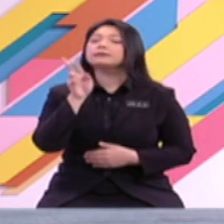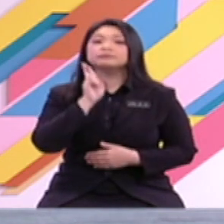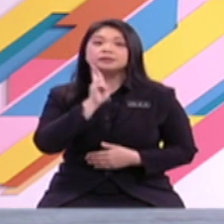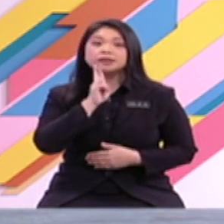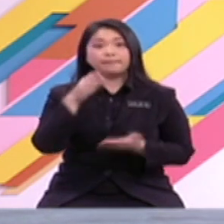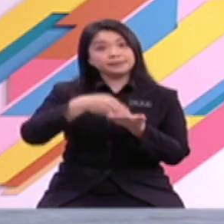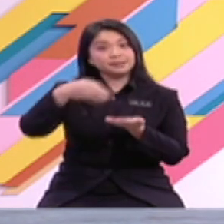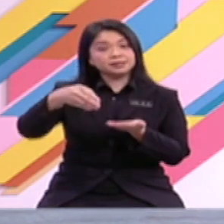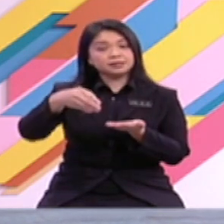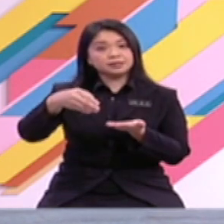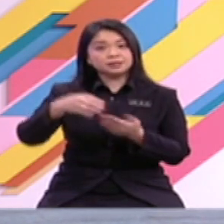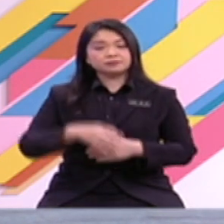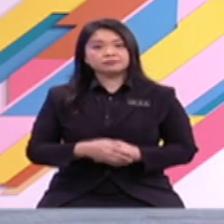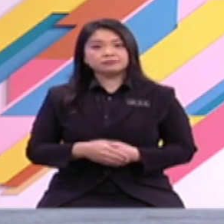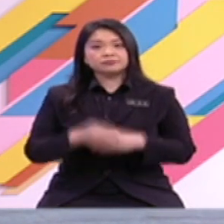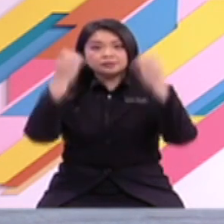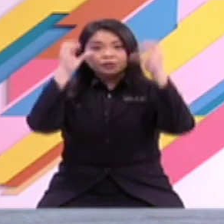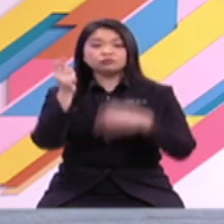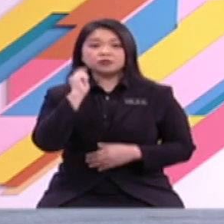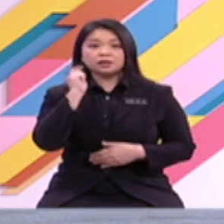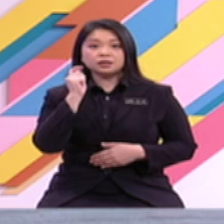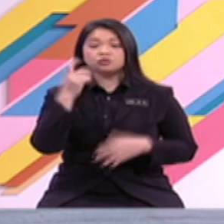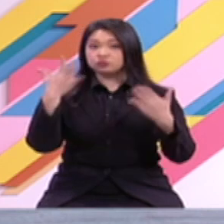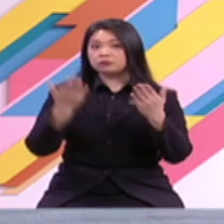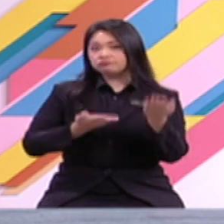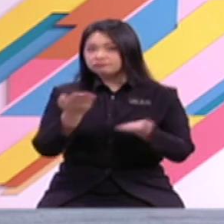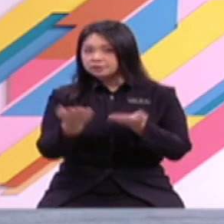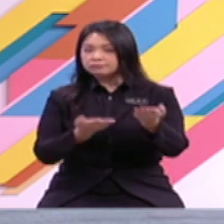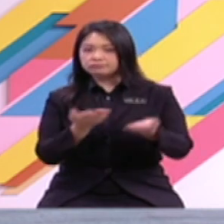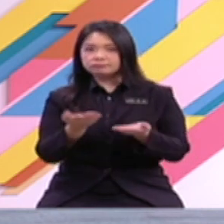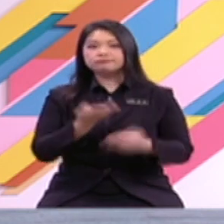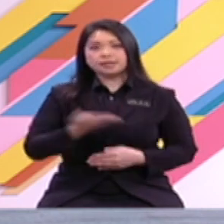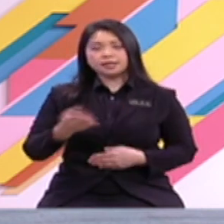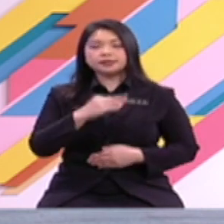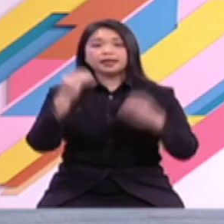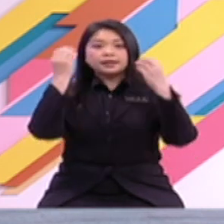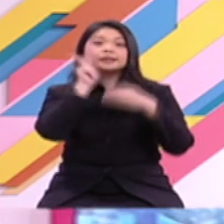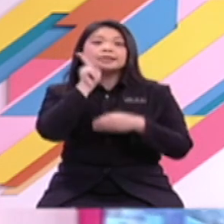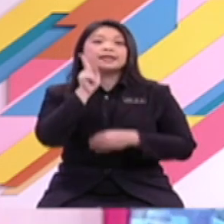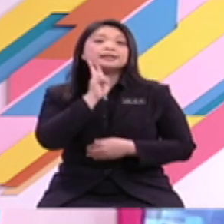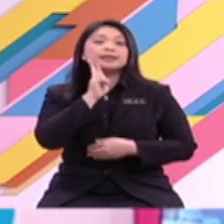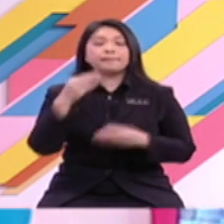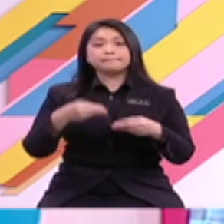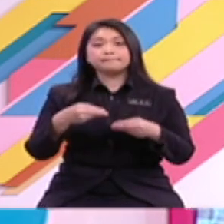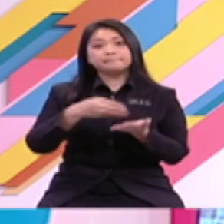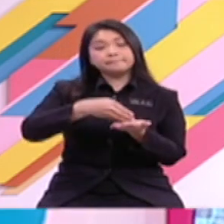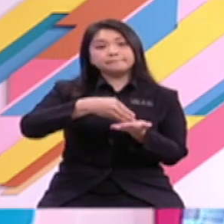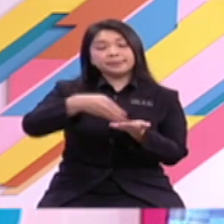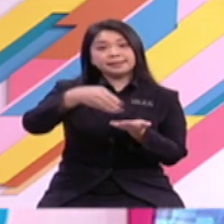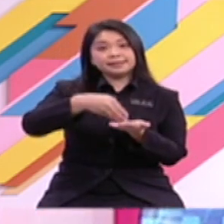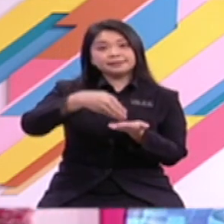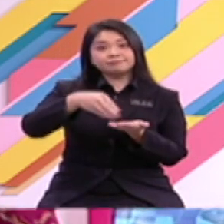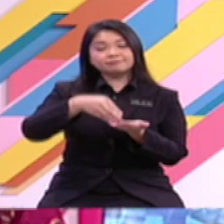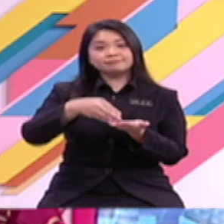resmi Cikgu tadi dah menawarkan mengembangan kemudian saya mau belinya apa berkaitan untuk pembelajaran